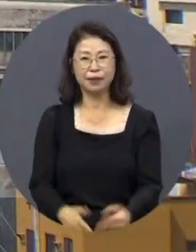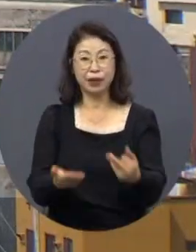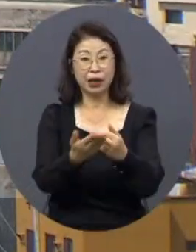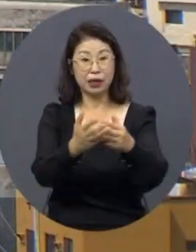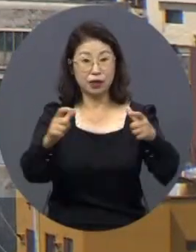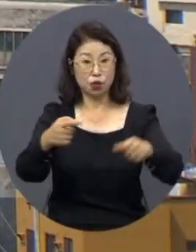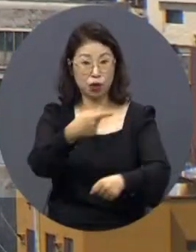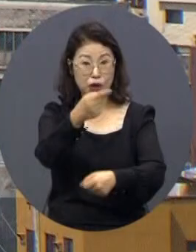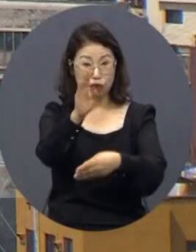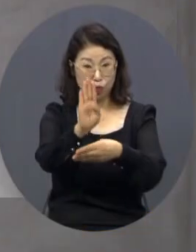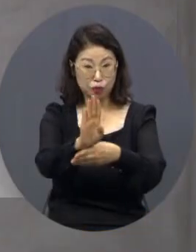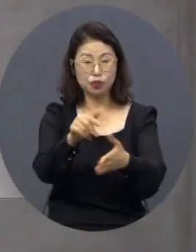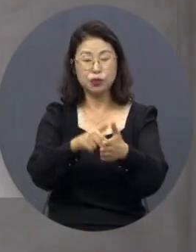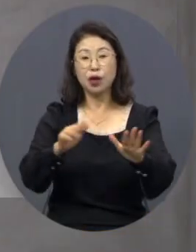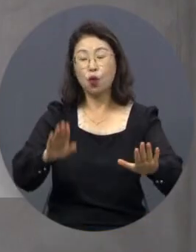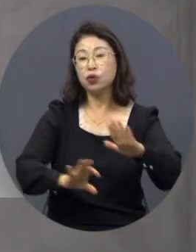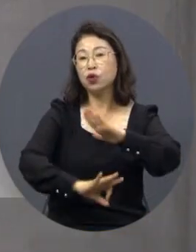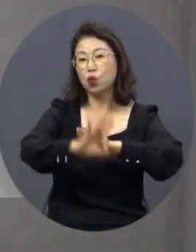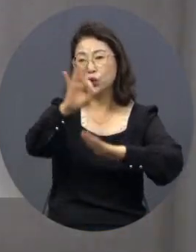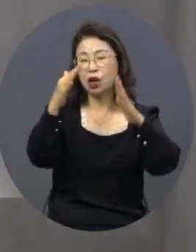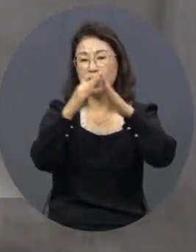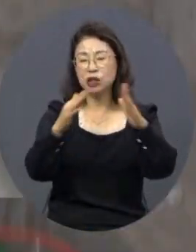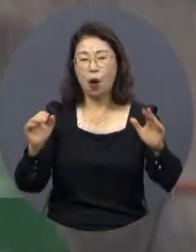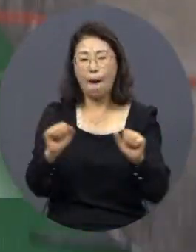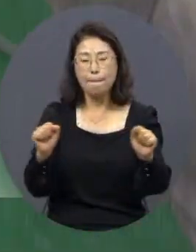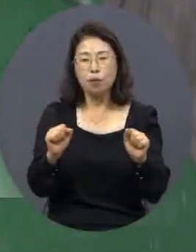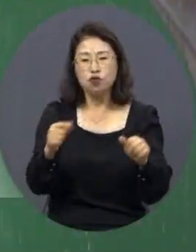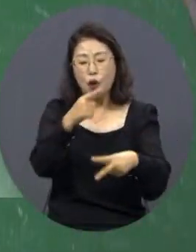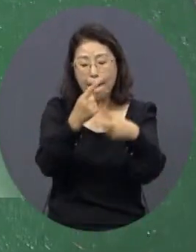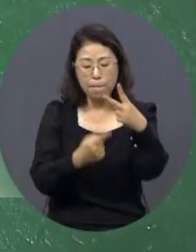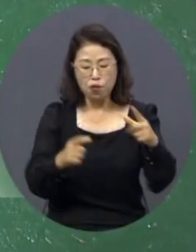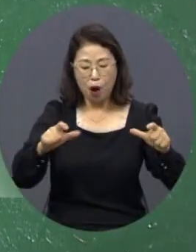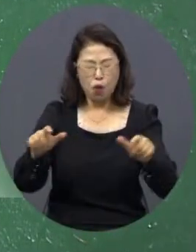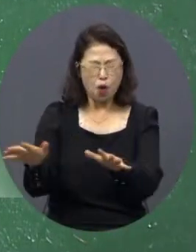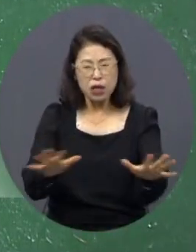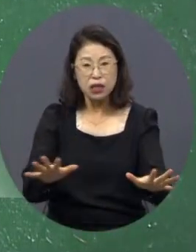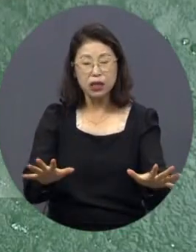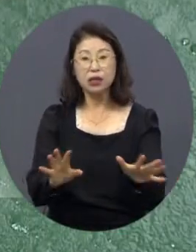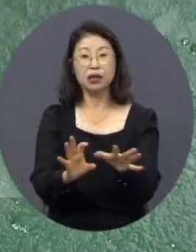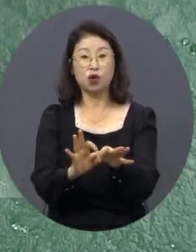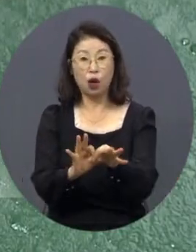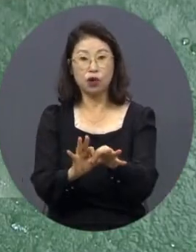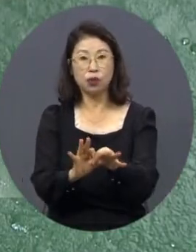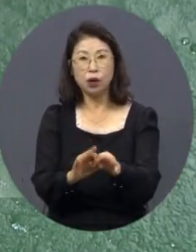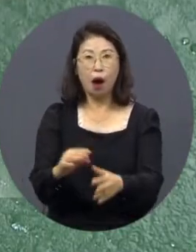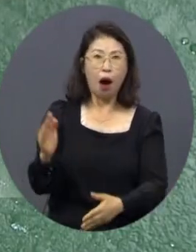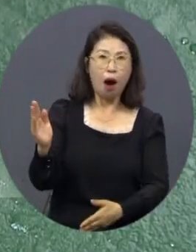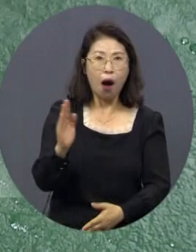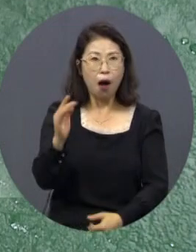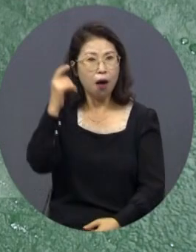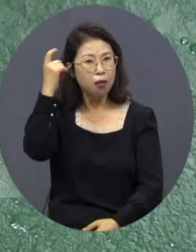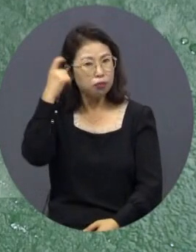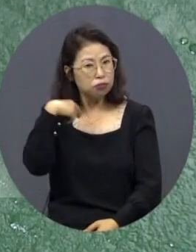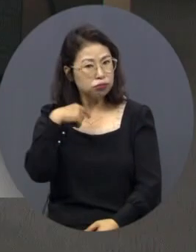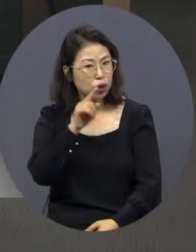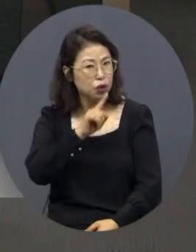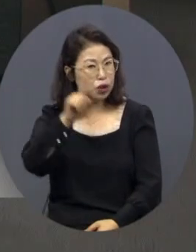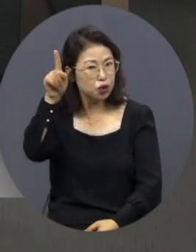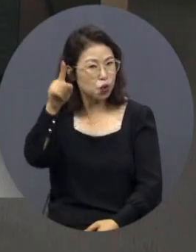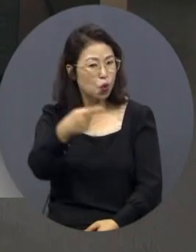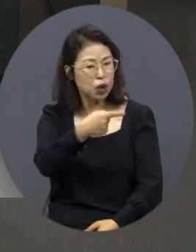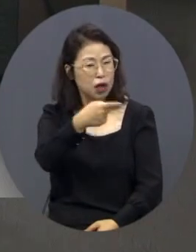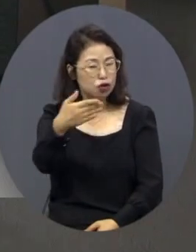제주도 수방 안전 본부는 오늘 오전 전라북도 부안군에서 발생한 지진과 관련해 흔들림을 느꼈다는 등의 신고가